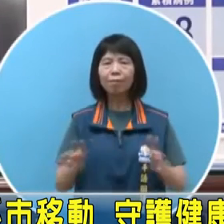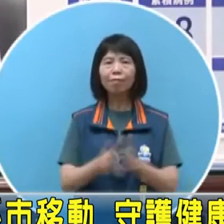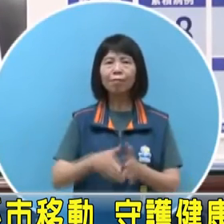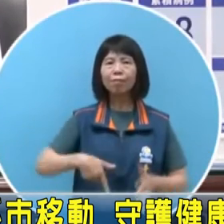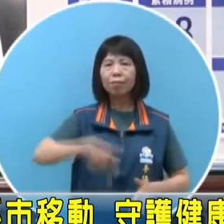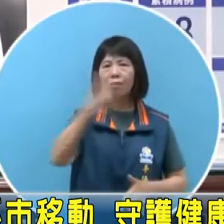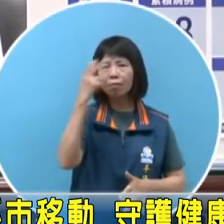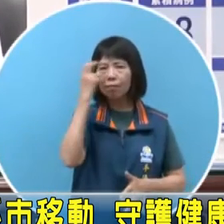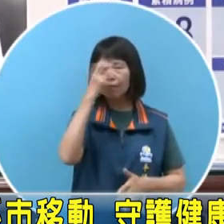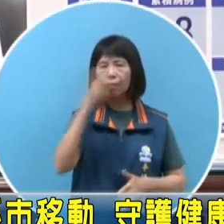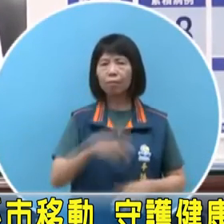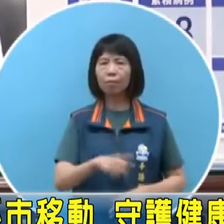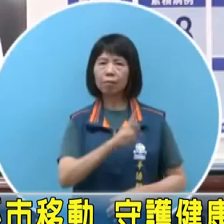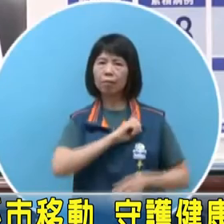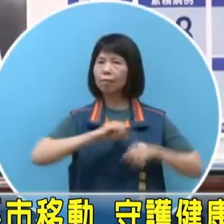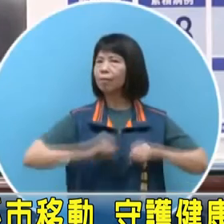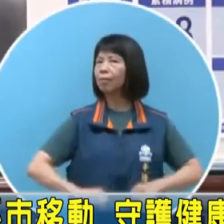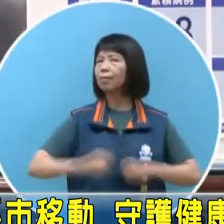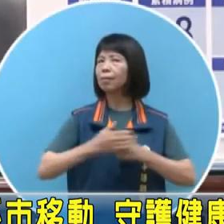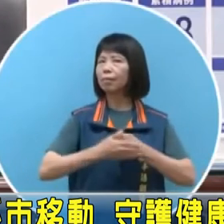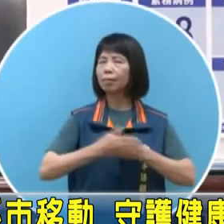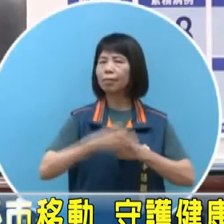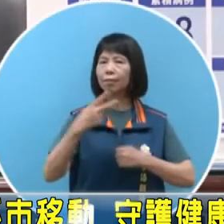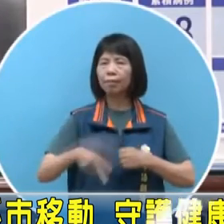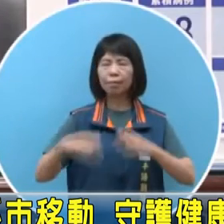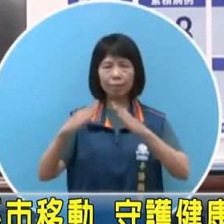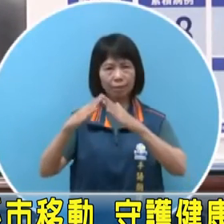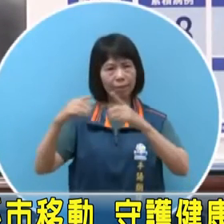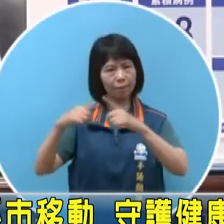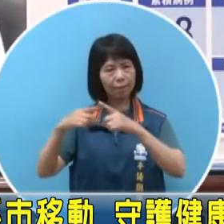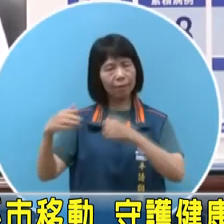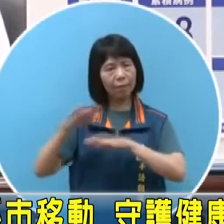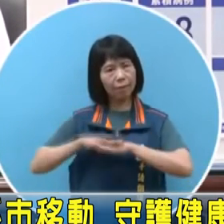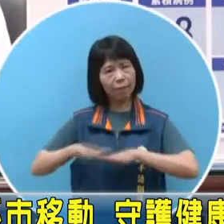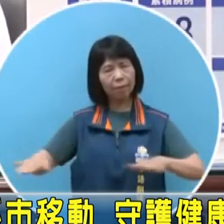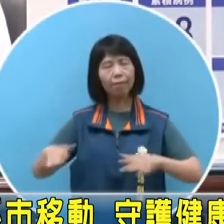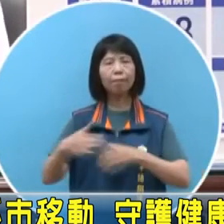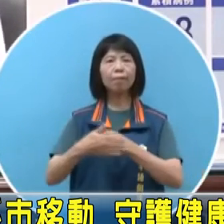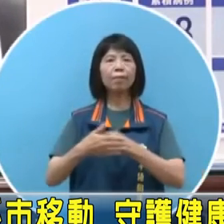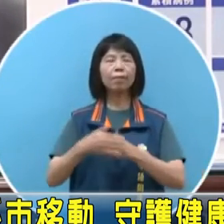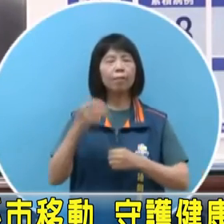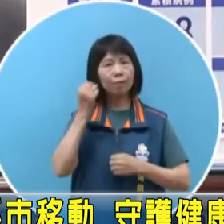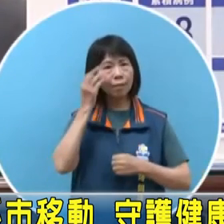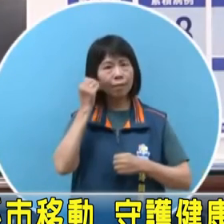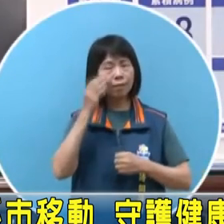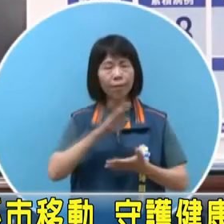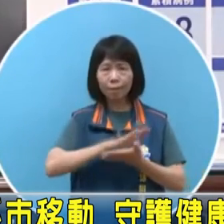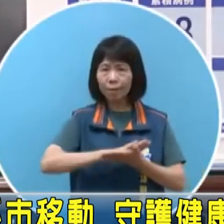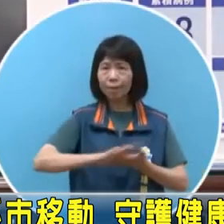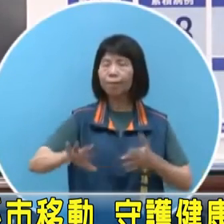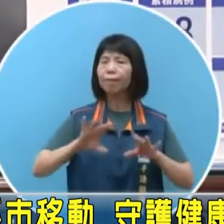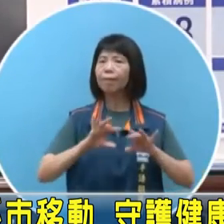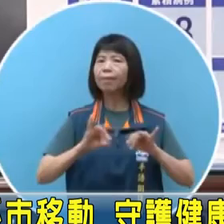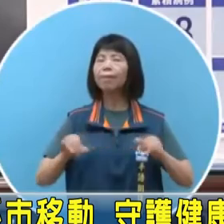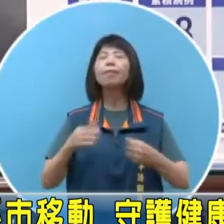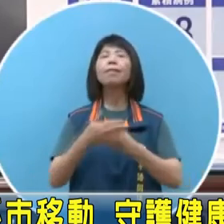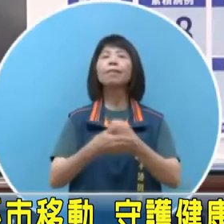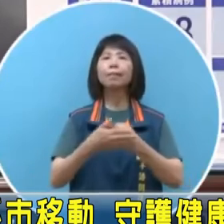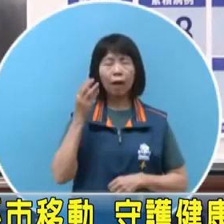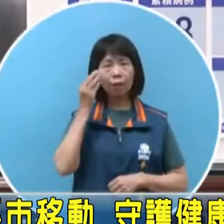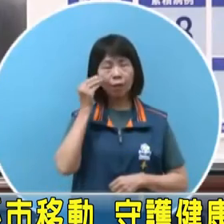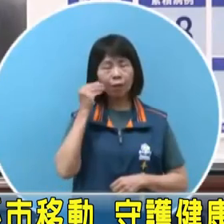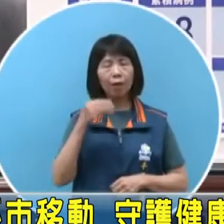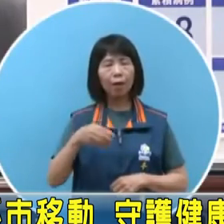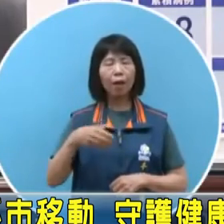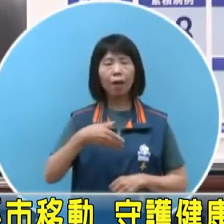土，保护你自己的健康，保护家人的安全，保护花莲这一块净土。第二